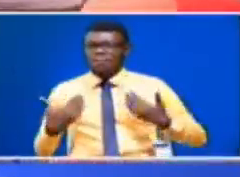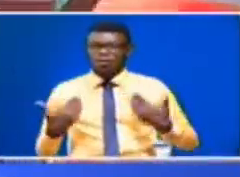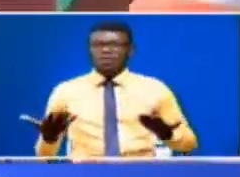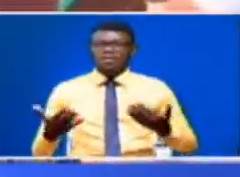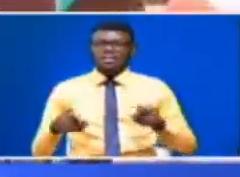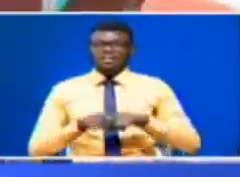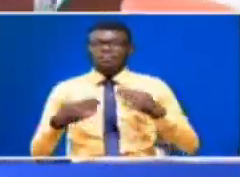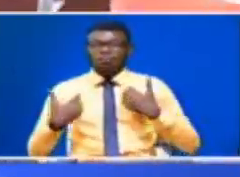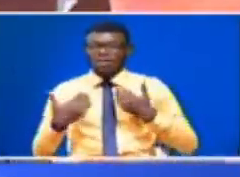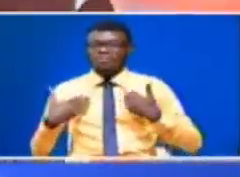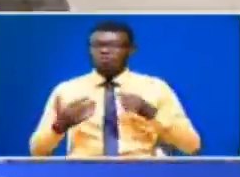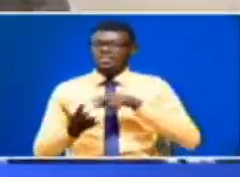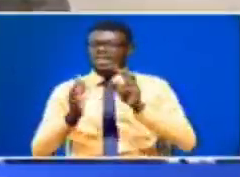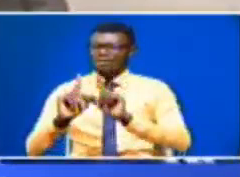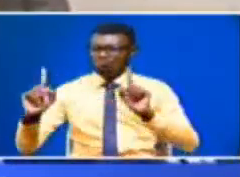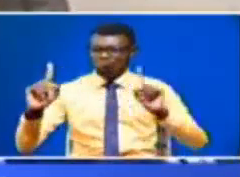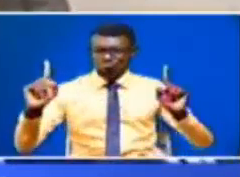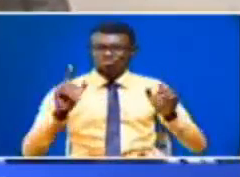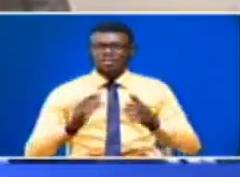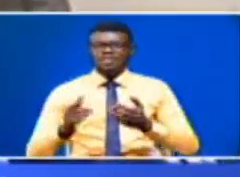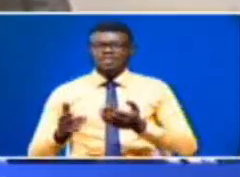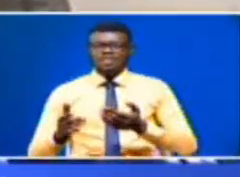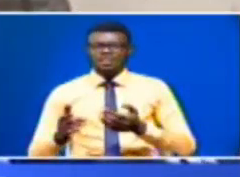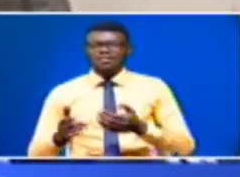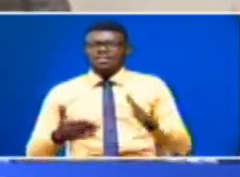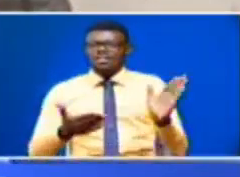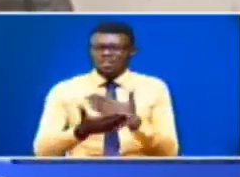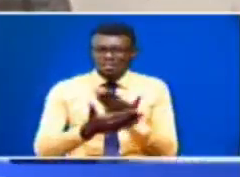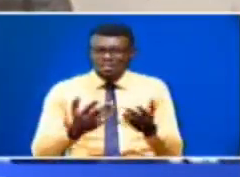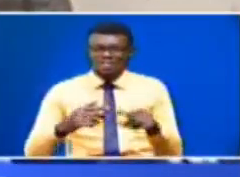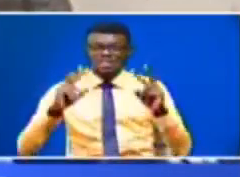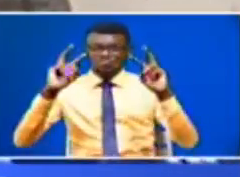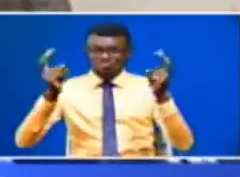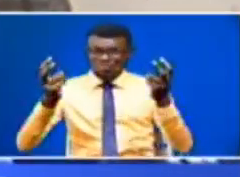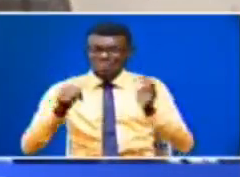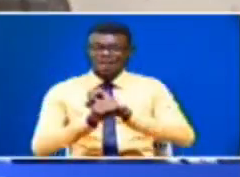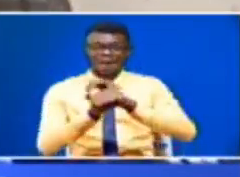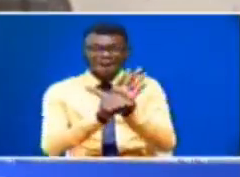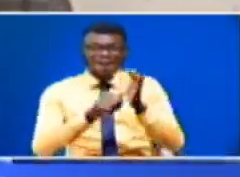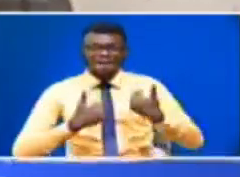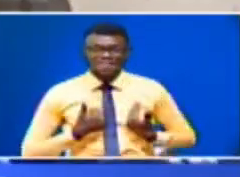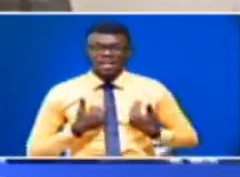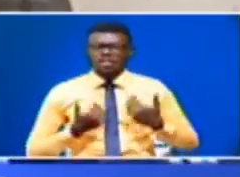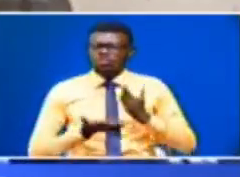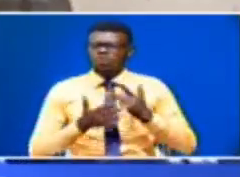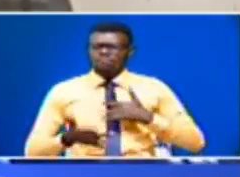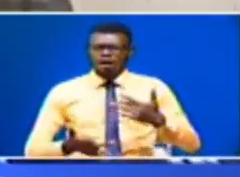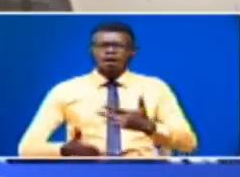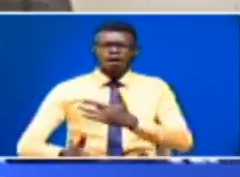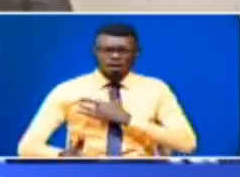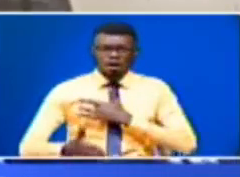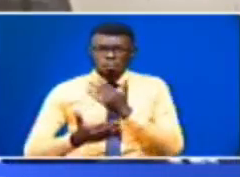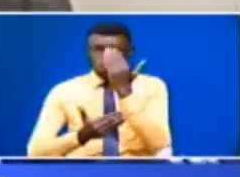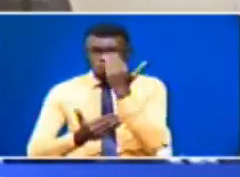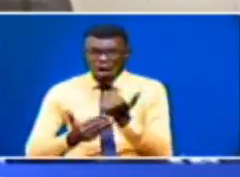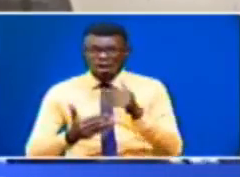manani masharti ya Korona. Alicheza wimbo ilikuwa inahusiana na Korona na ilinigusa sana kwa sababu